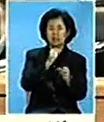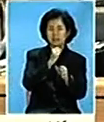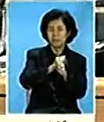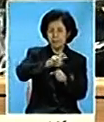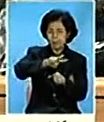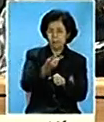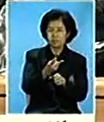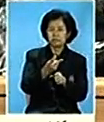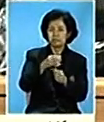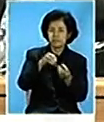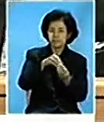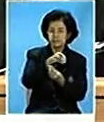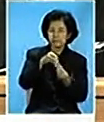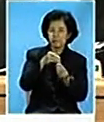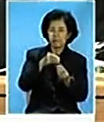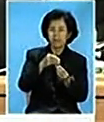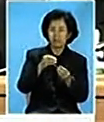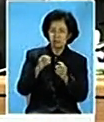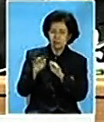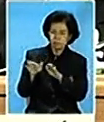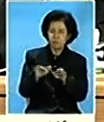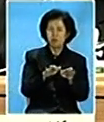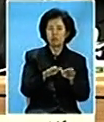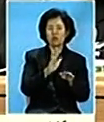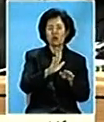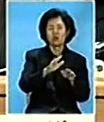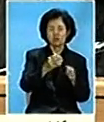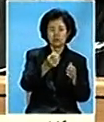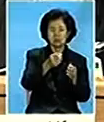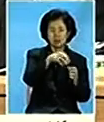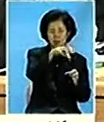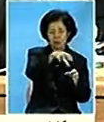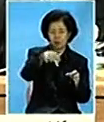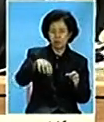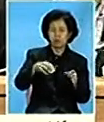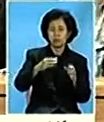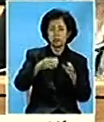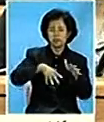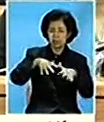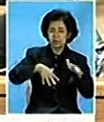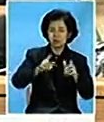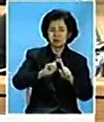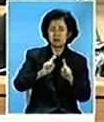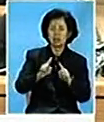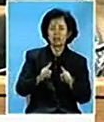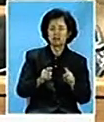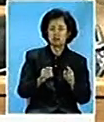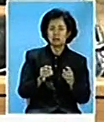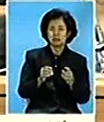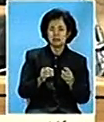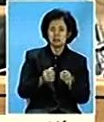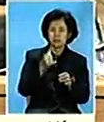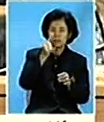ของการเตรียมพร้อมของส่วนราชการของภาคประชาชนทุกภาคส่วนนะครับเราจะก้าวเข้า